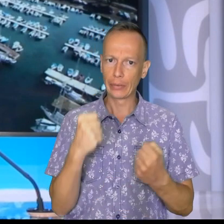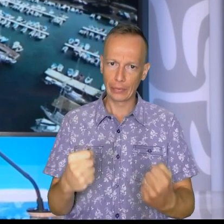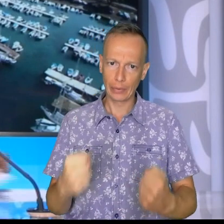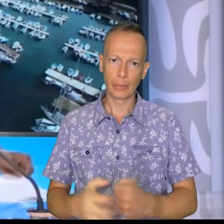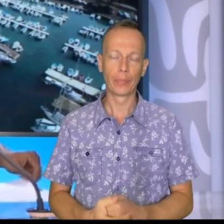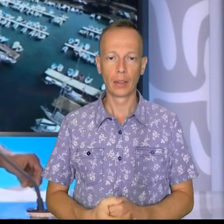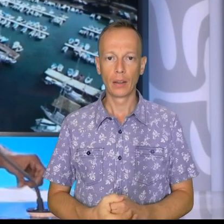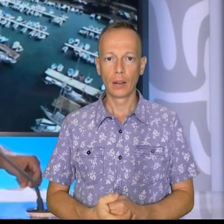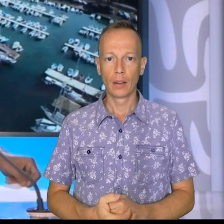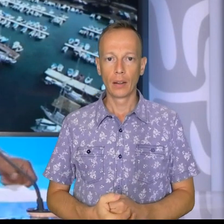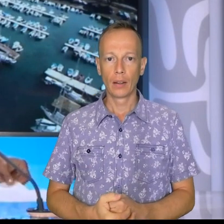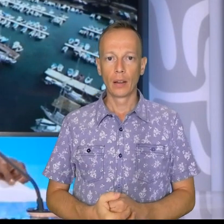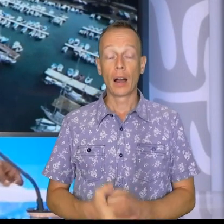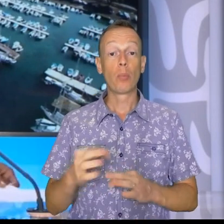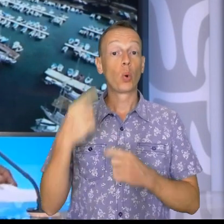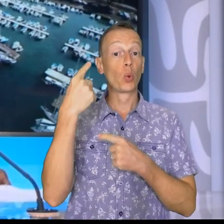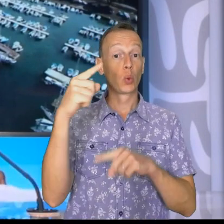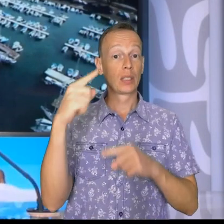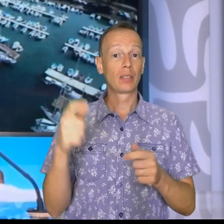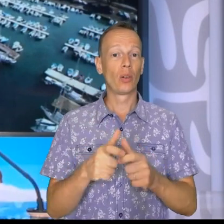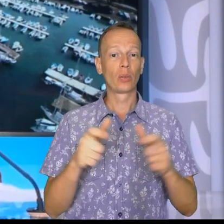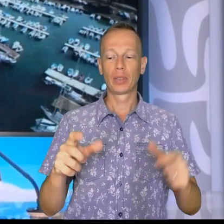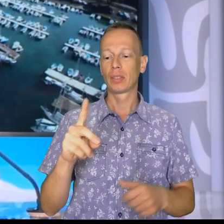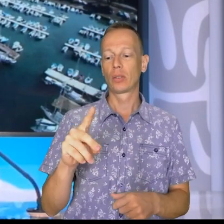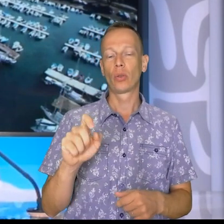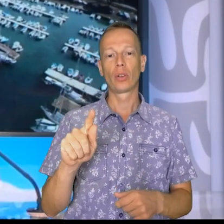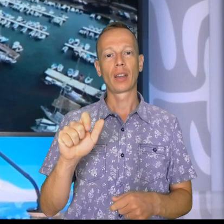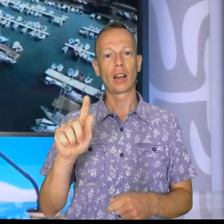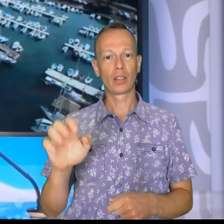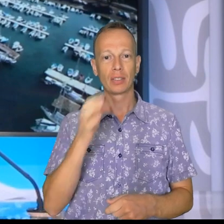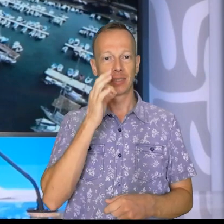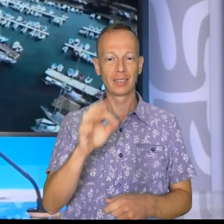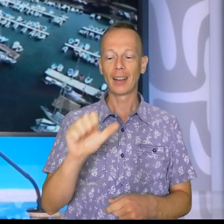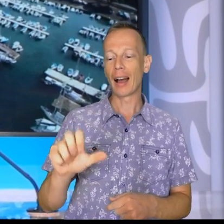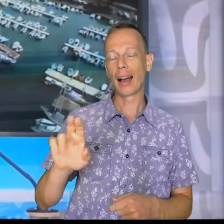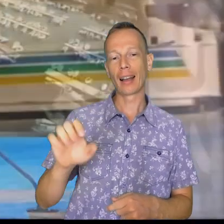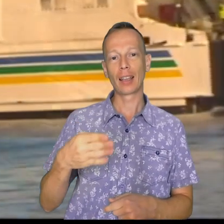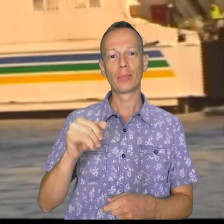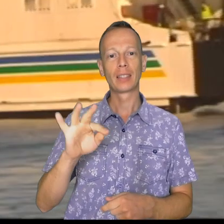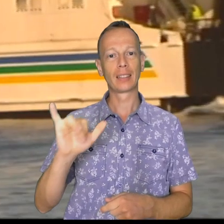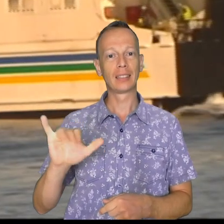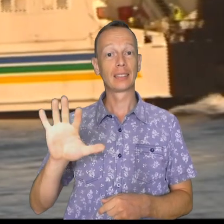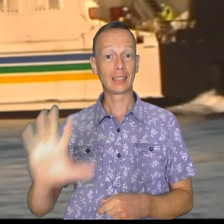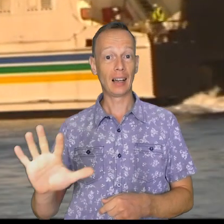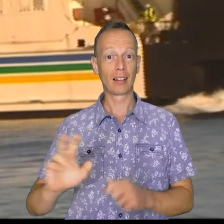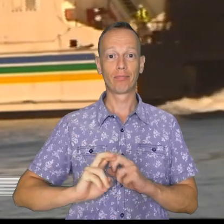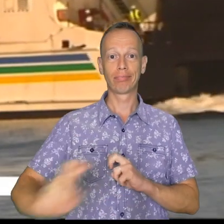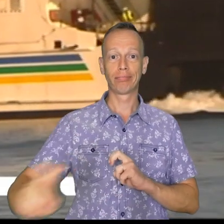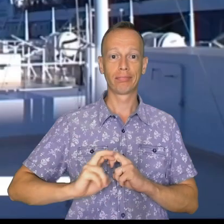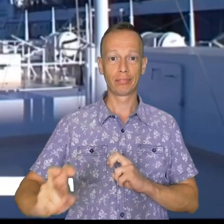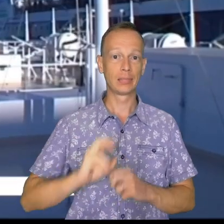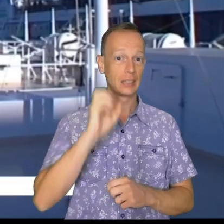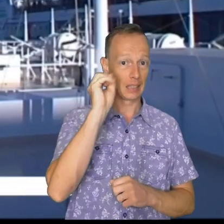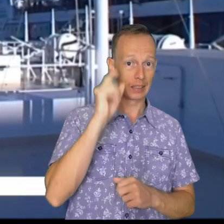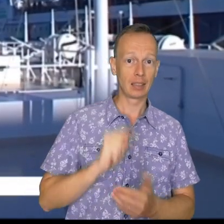du pays. Tourisme, toujours, la société De Gage l'avait annoncé, la Remiti 5 fera la desserte entre Tahiti